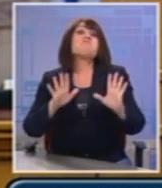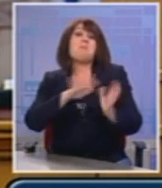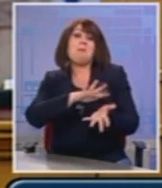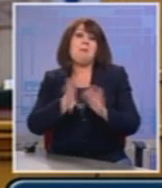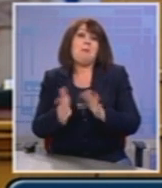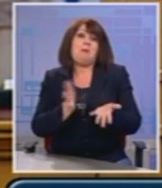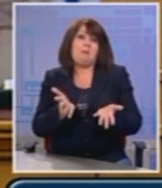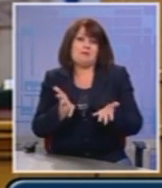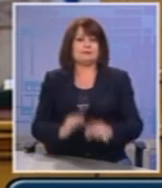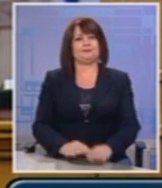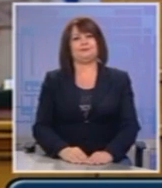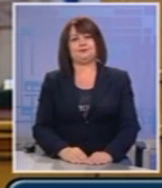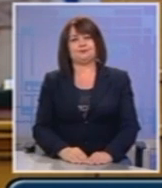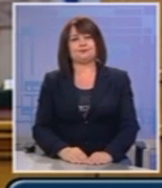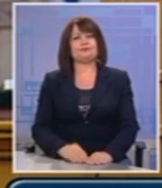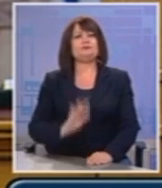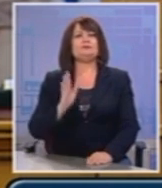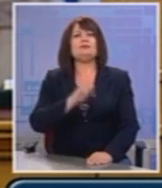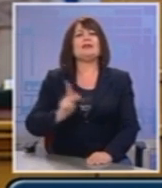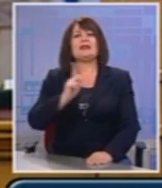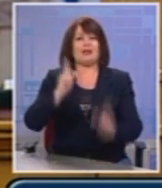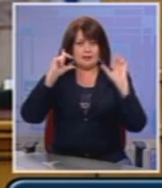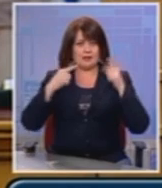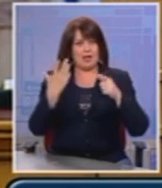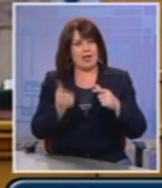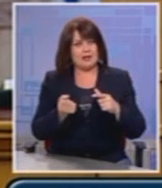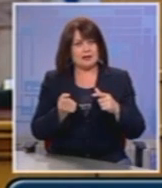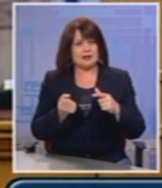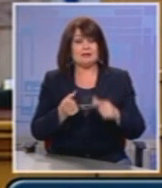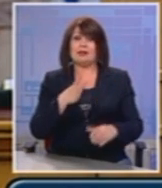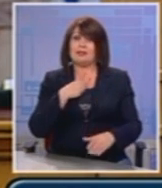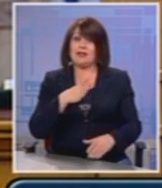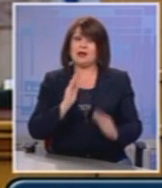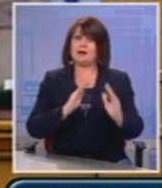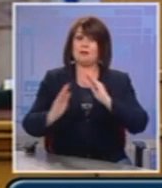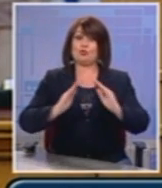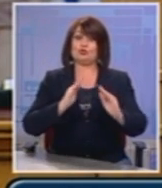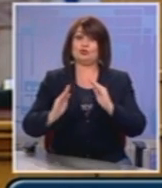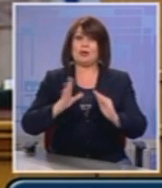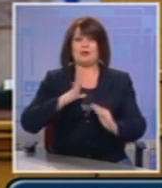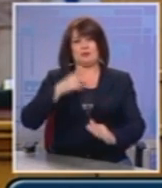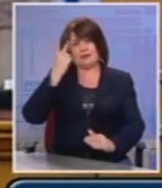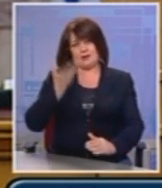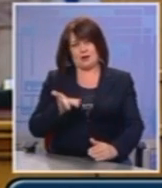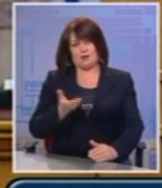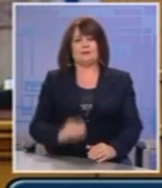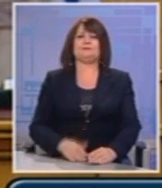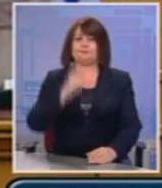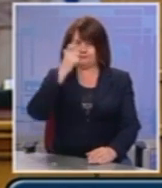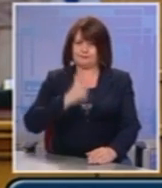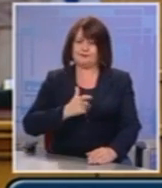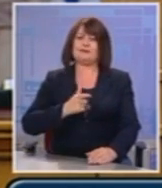όποια δήποτε δημοκρατική κοινωνία που θέλει να προασπιστεί τα ανθρώπινα δικαιώματα εγώ είμαι απ την